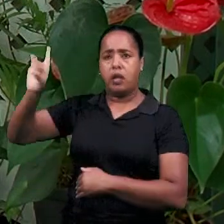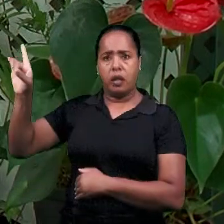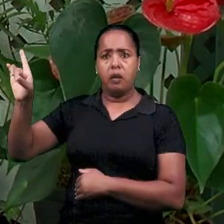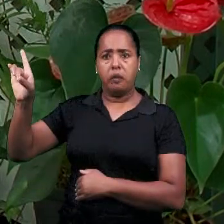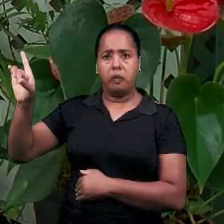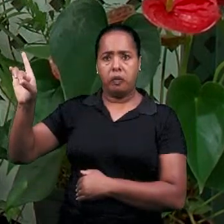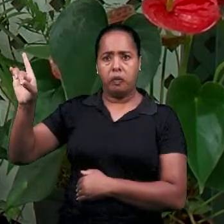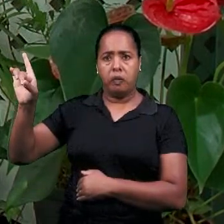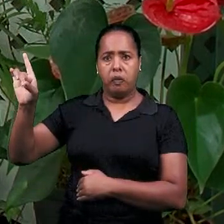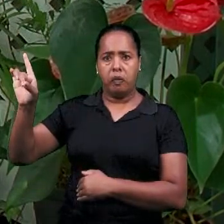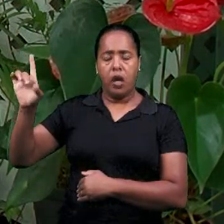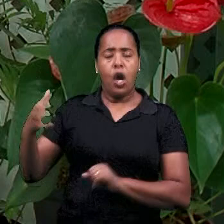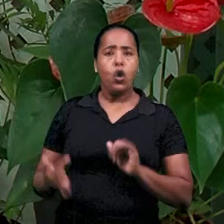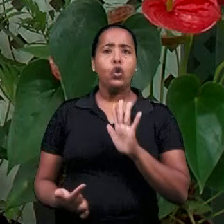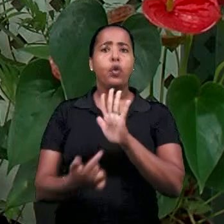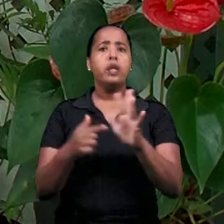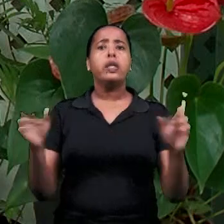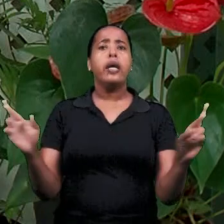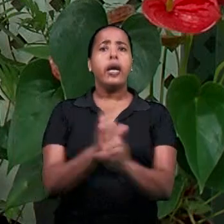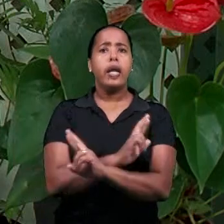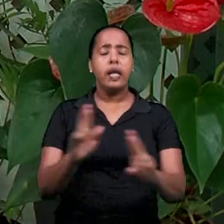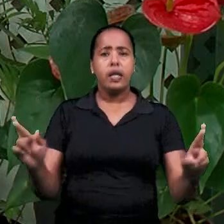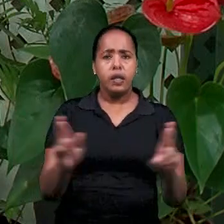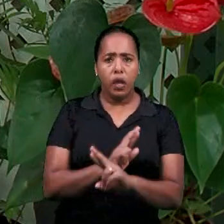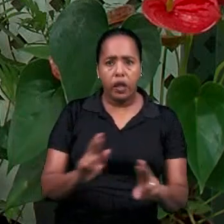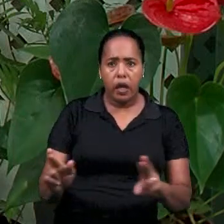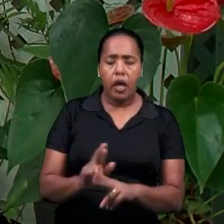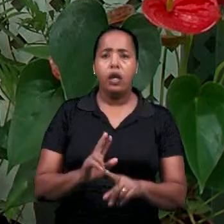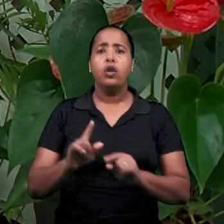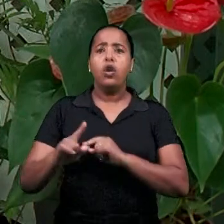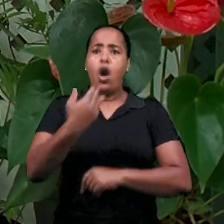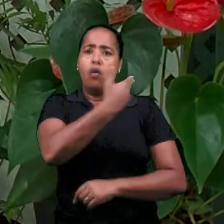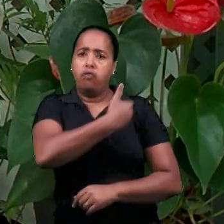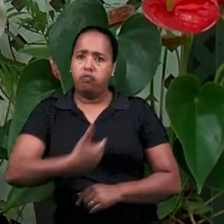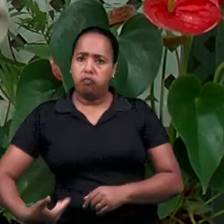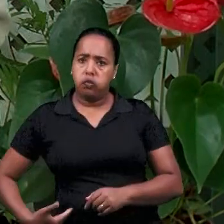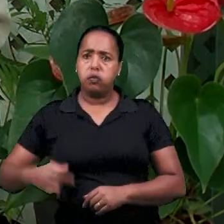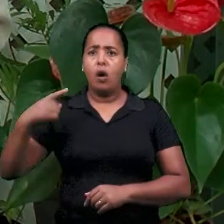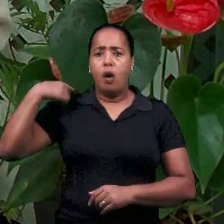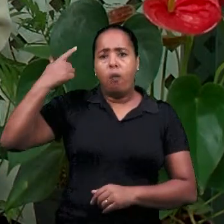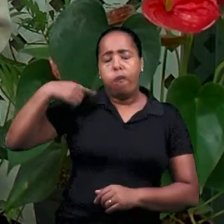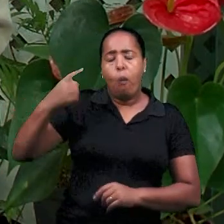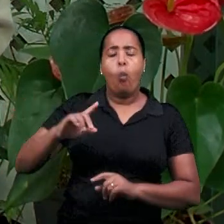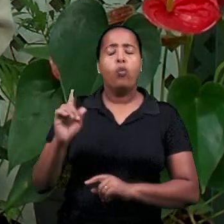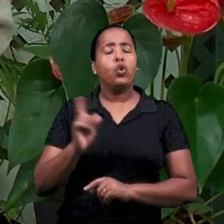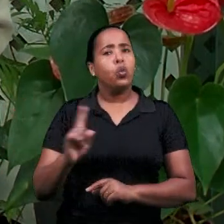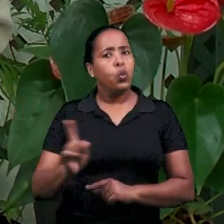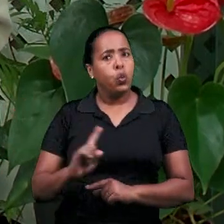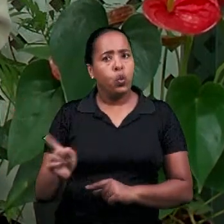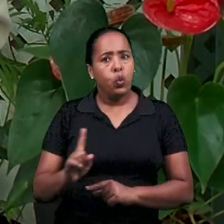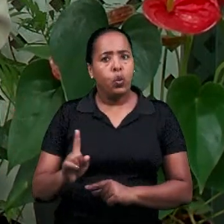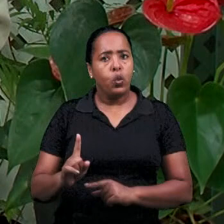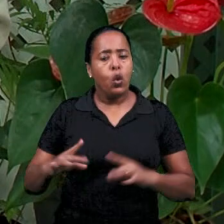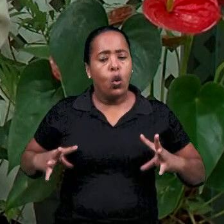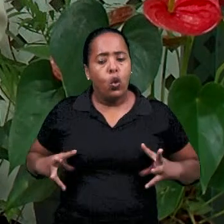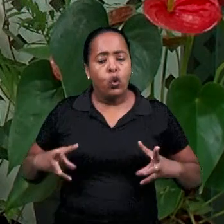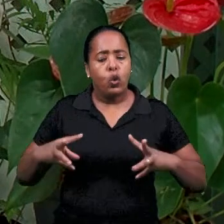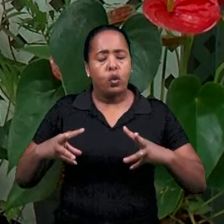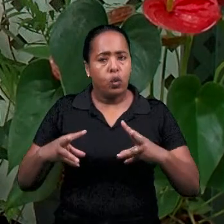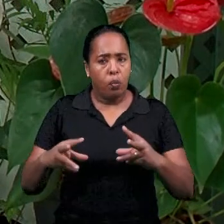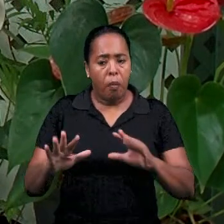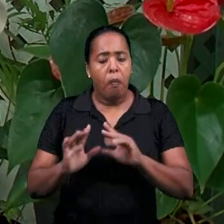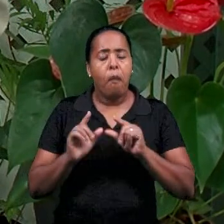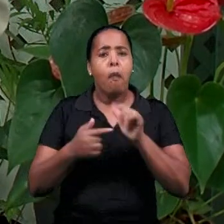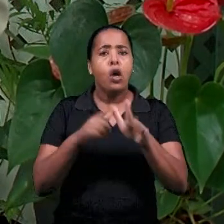hommes. Donc, je ne suis pas en train de parler de cela par rapport aux autorités, non. Parce que la parole de Dieu dit, tout homme